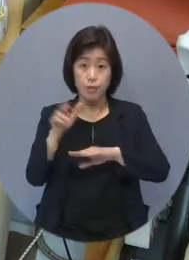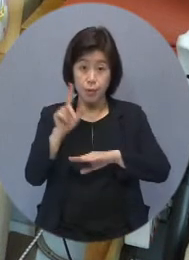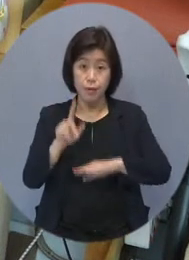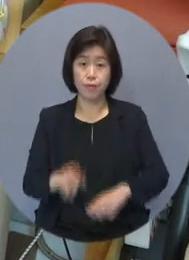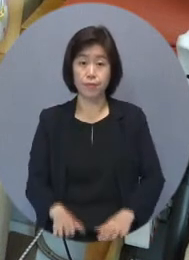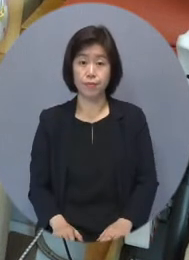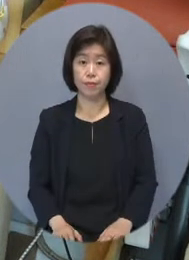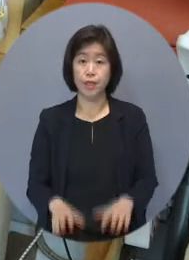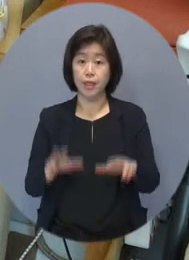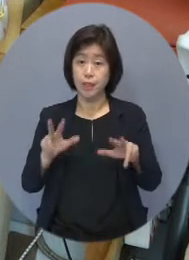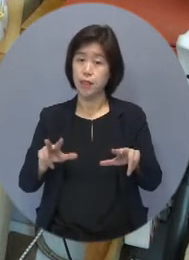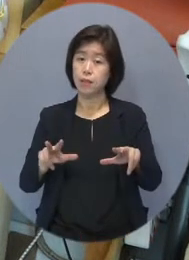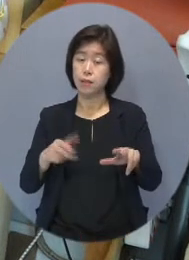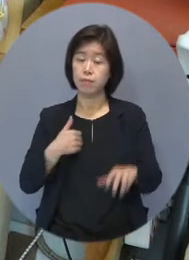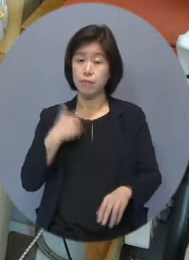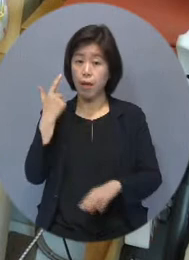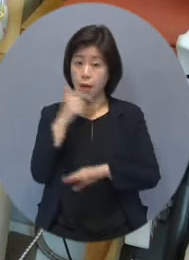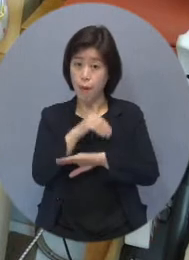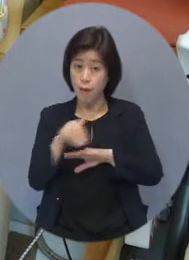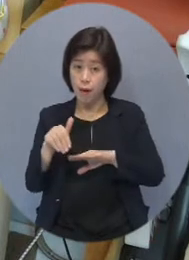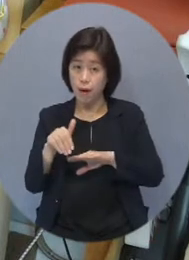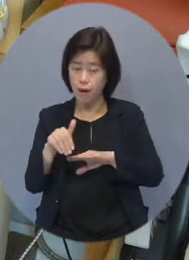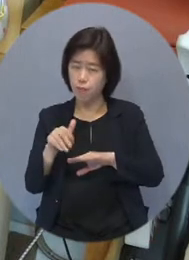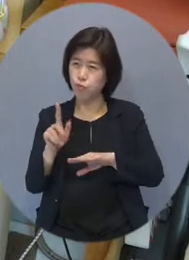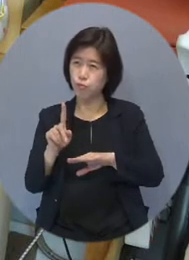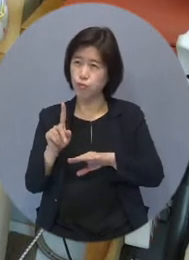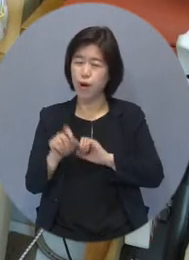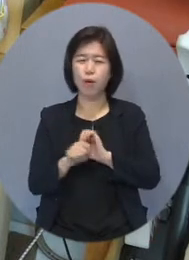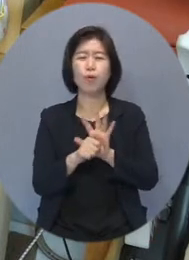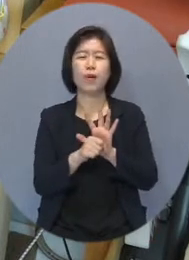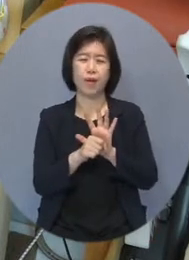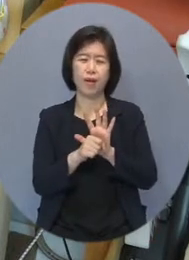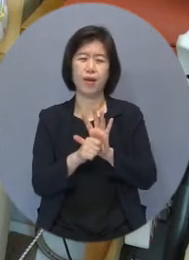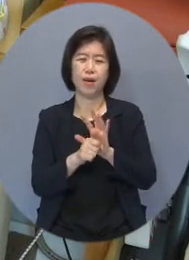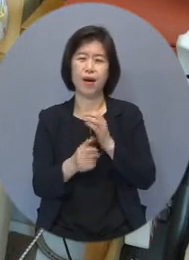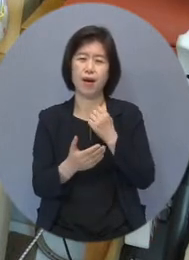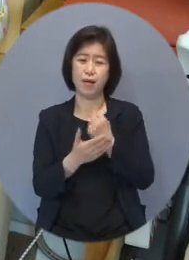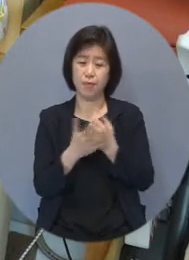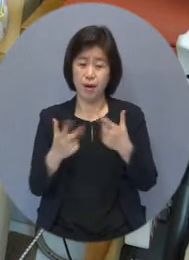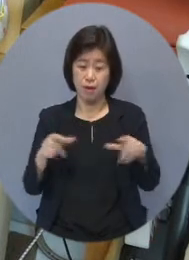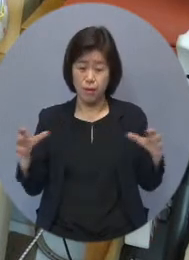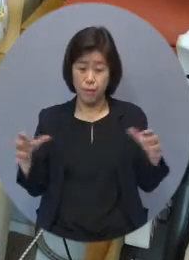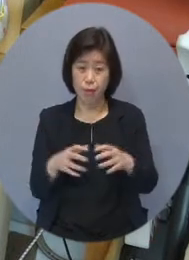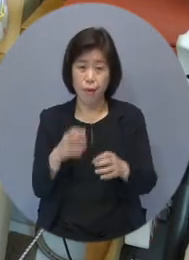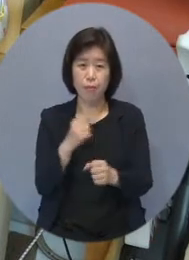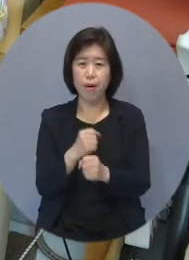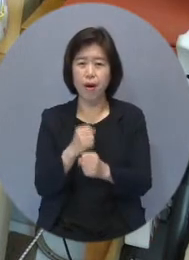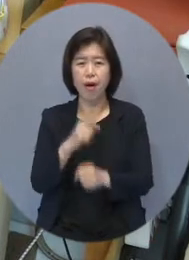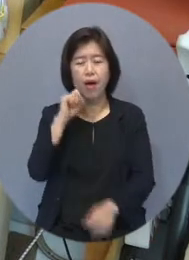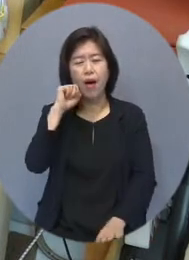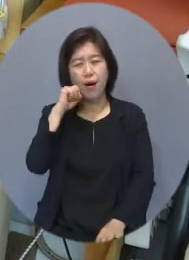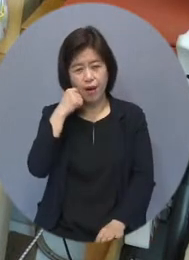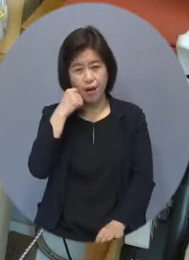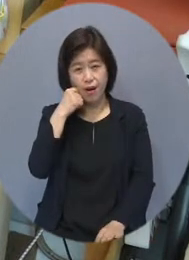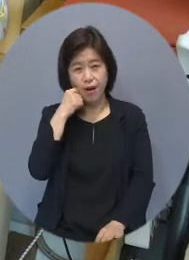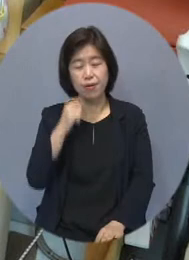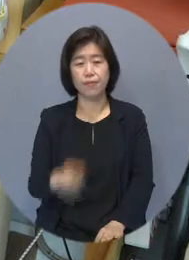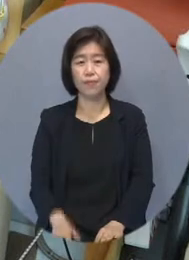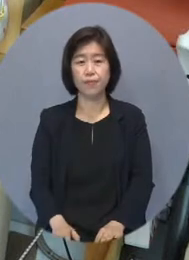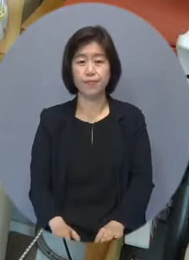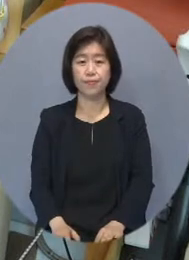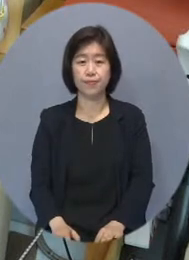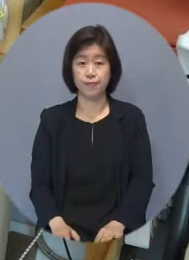지금 현재로는 코로나 시기 때문에 이렇게 함께 모여서 제작하는 게 쉽지가 않더라고요.